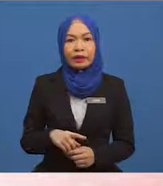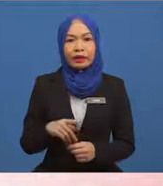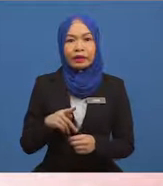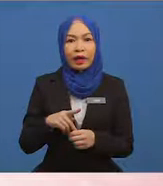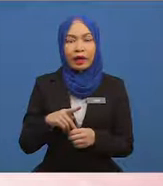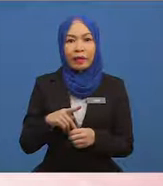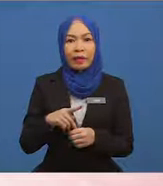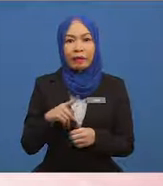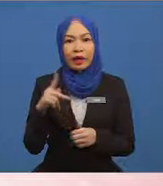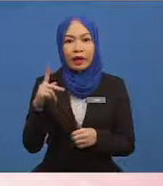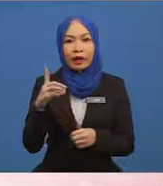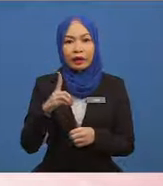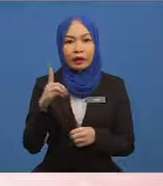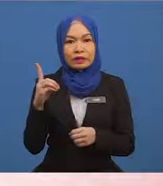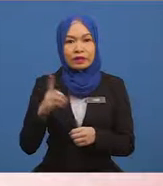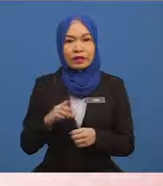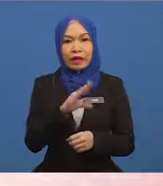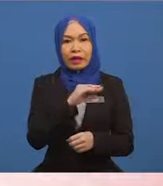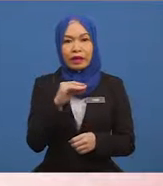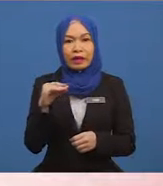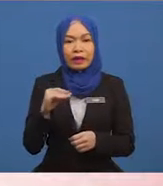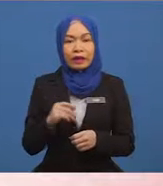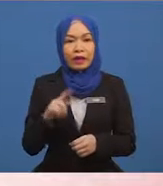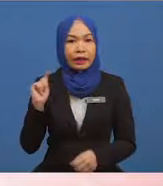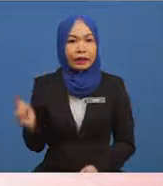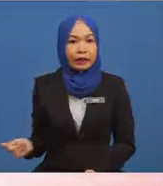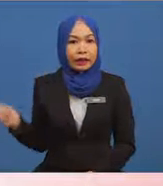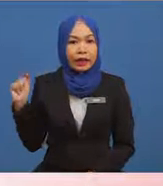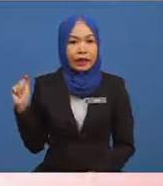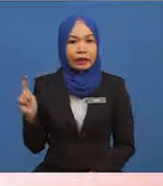perkataan untuk fermentasi alkohol.